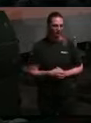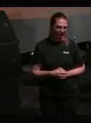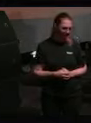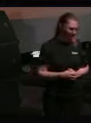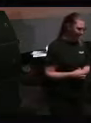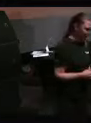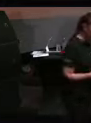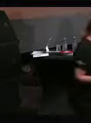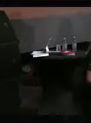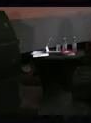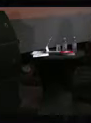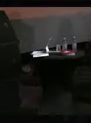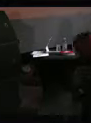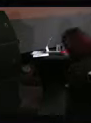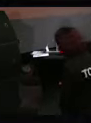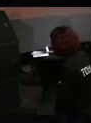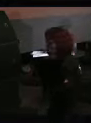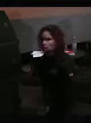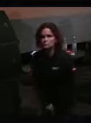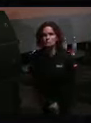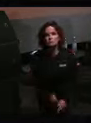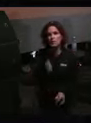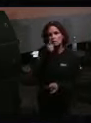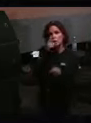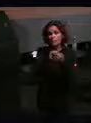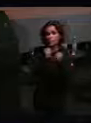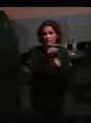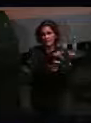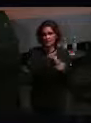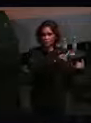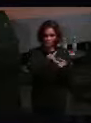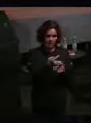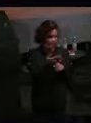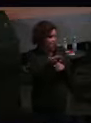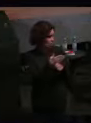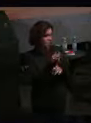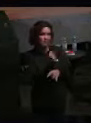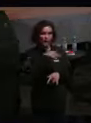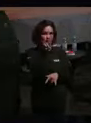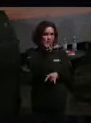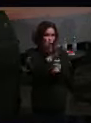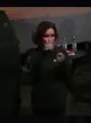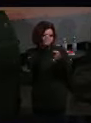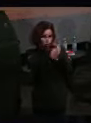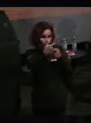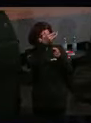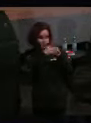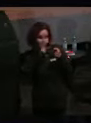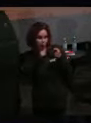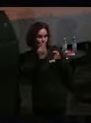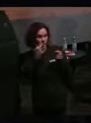Vi skal straks gi ordet over til politikerne, men før det så fikk dere jo en liten sånn, det har en grønn side også, altså. Det dere som bare så en røde